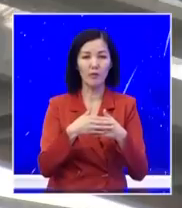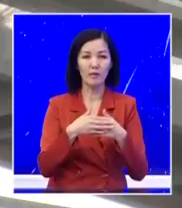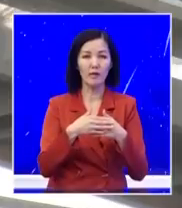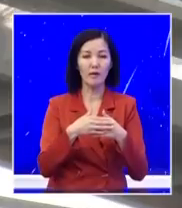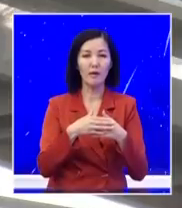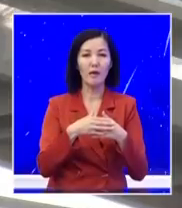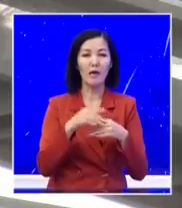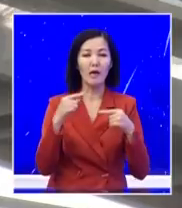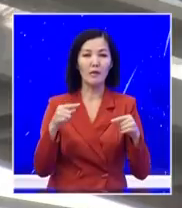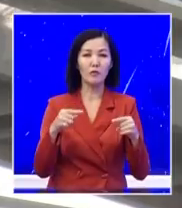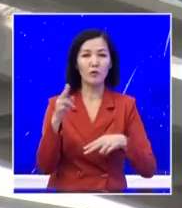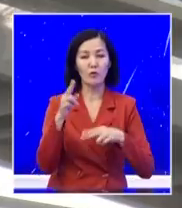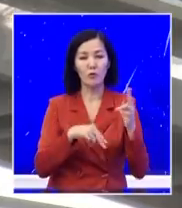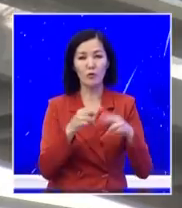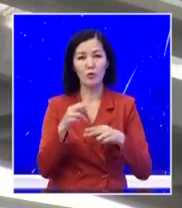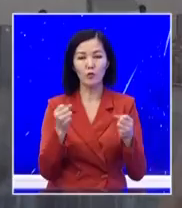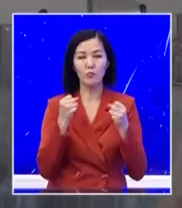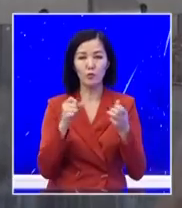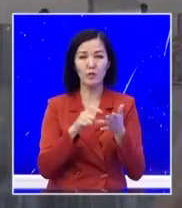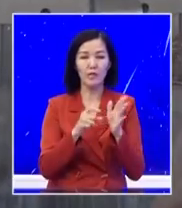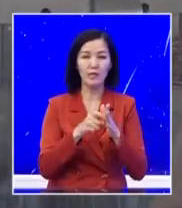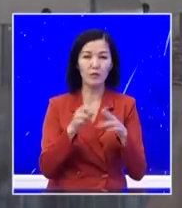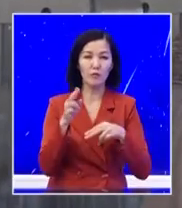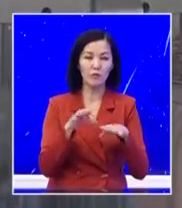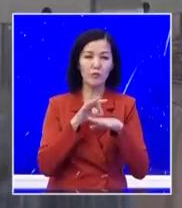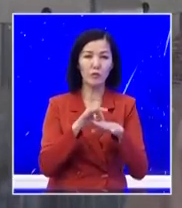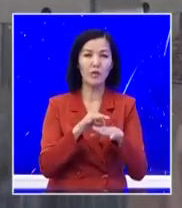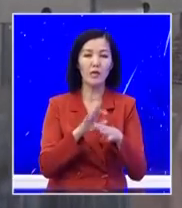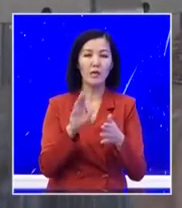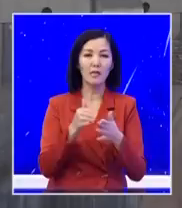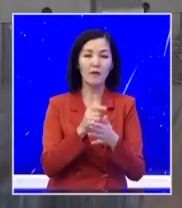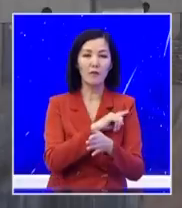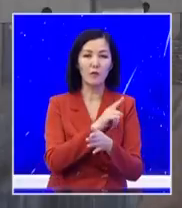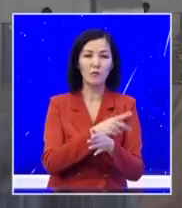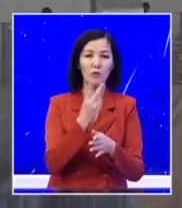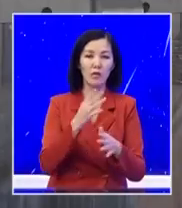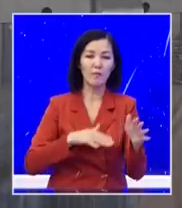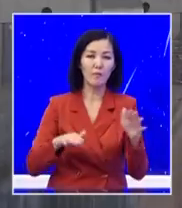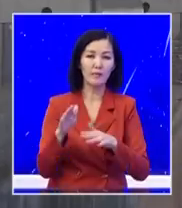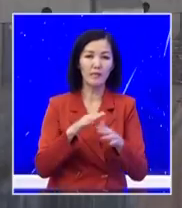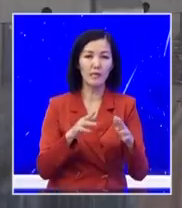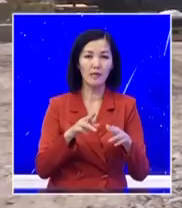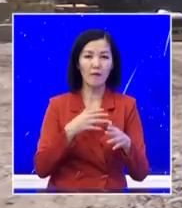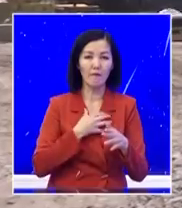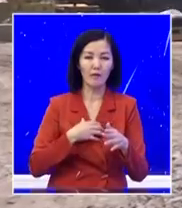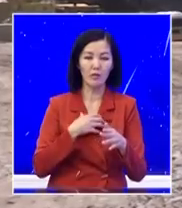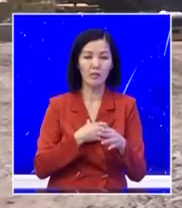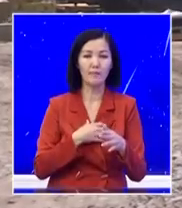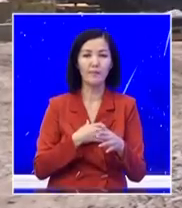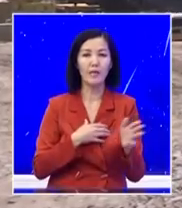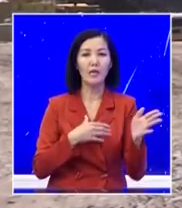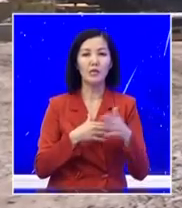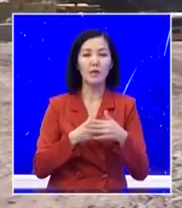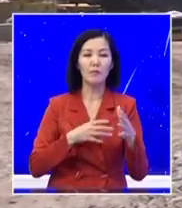Аквапанельдер орнатып, спорт залдардың құрылысын жүргізіп жатырмыз. Жалпы негізгі күш екі бассейнге жұмсалуда. Жабық